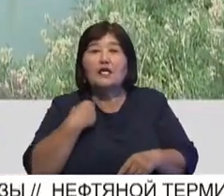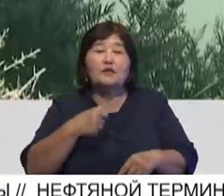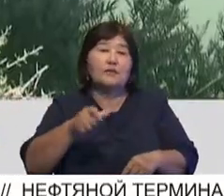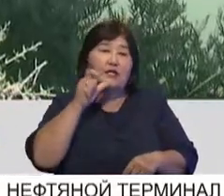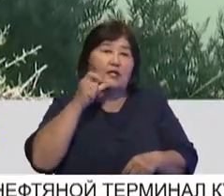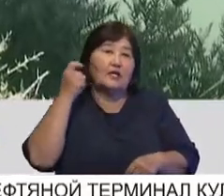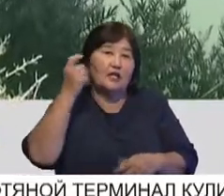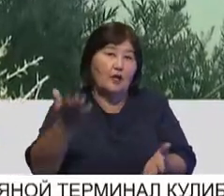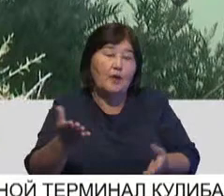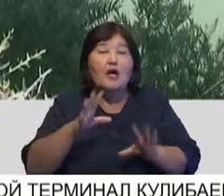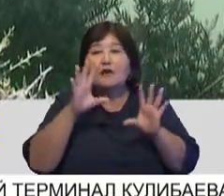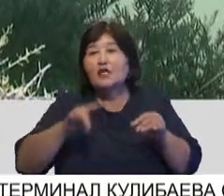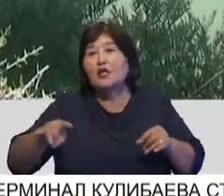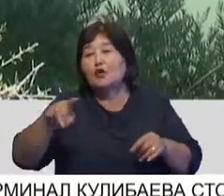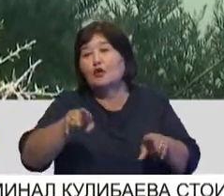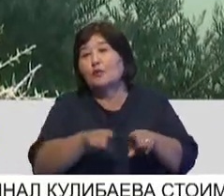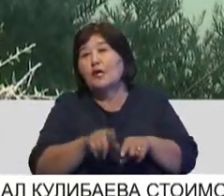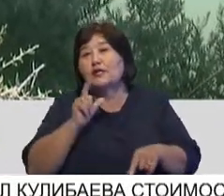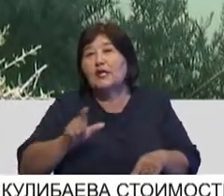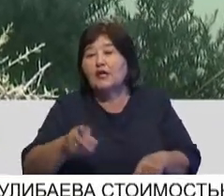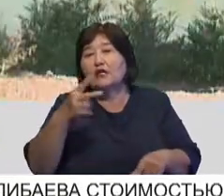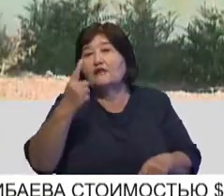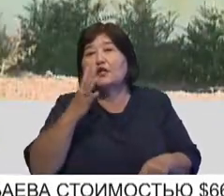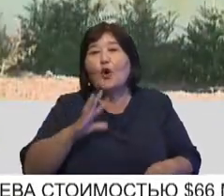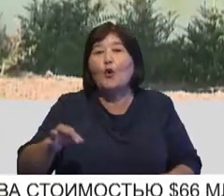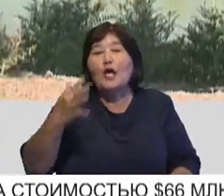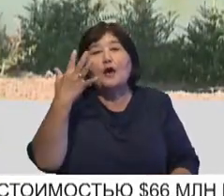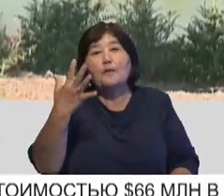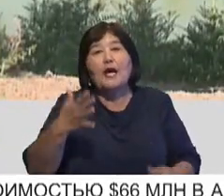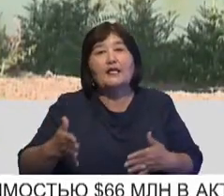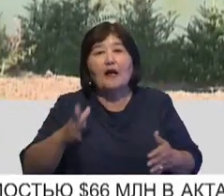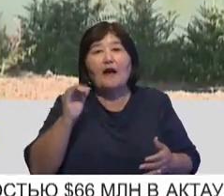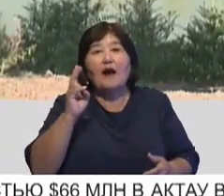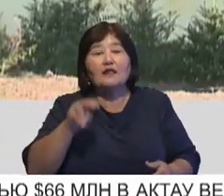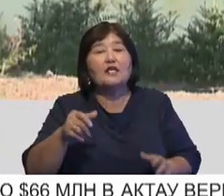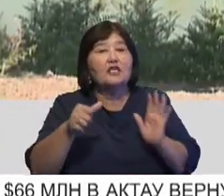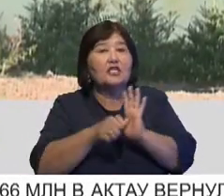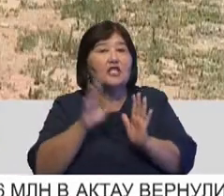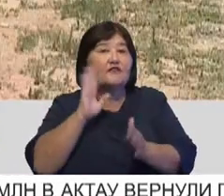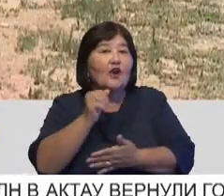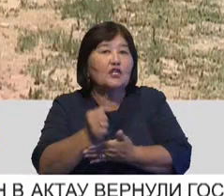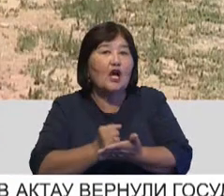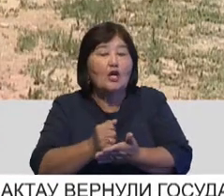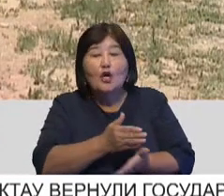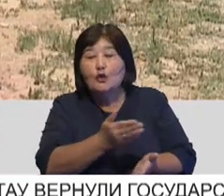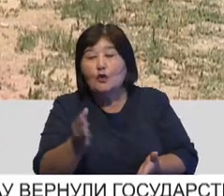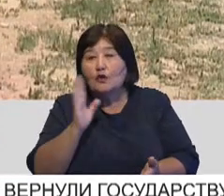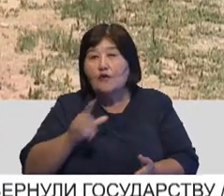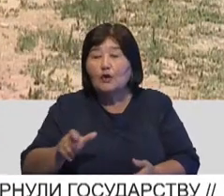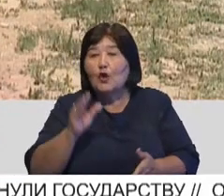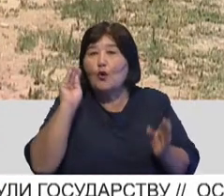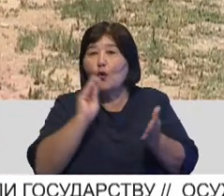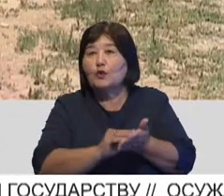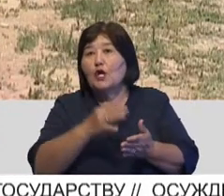спиртных напитков в целом в районе помимо реки есть 21 озеро пять магистральных каналов и шесть водохрани вдоль этих водоёмов